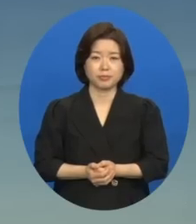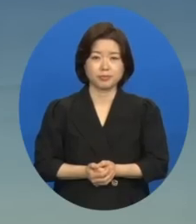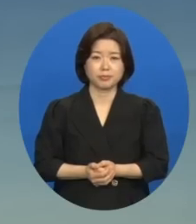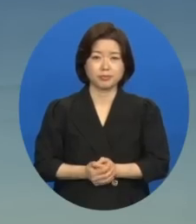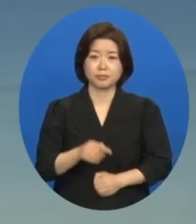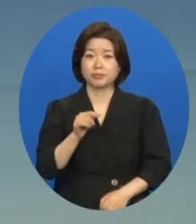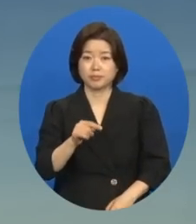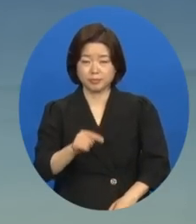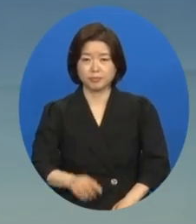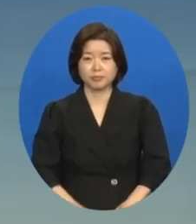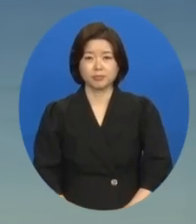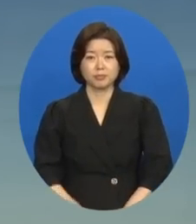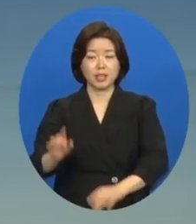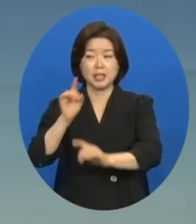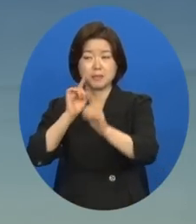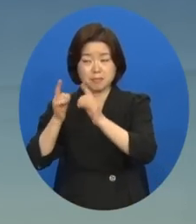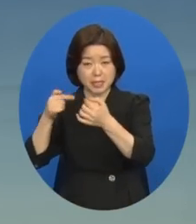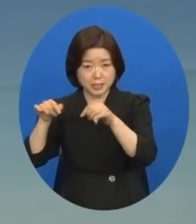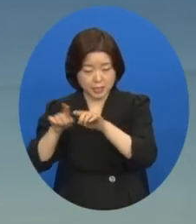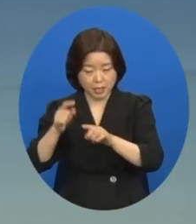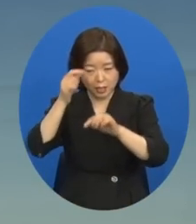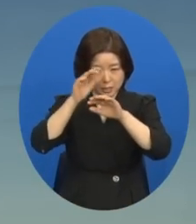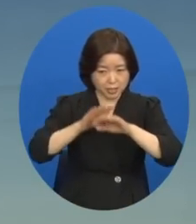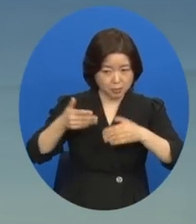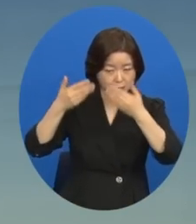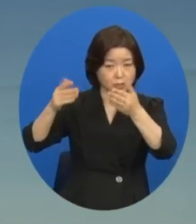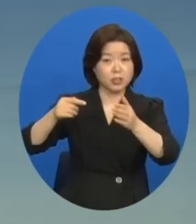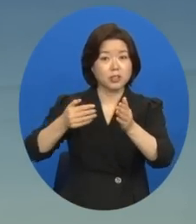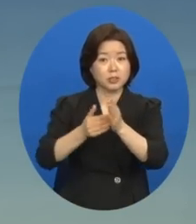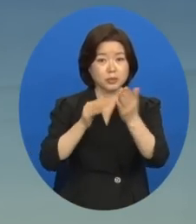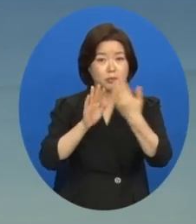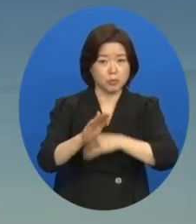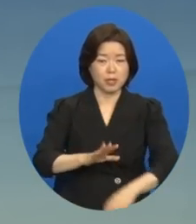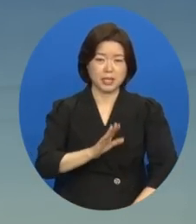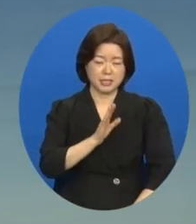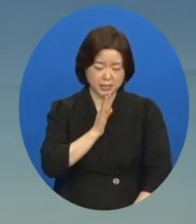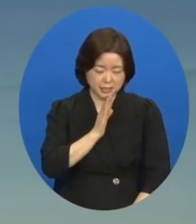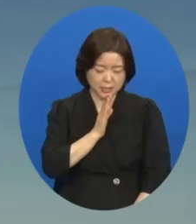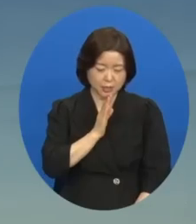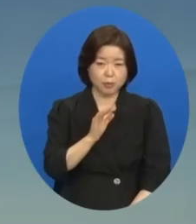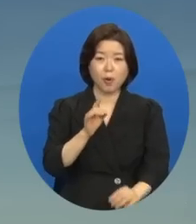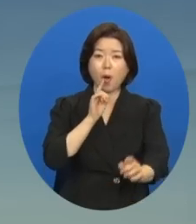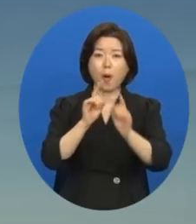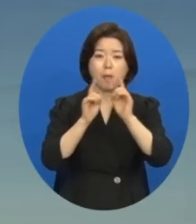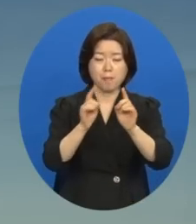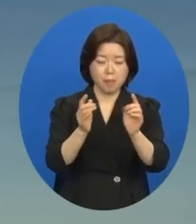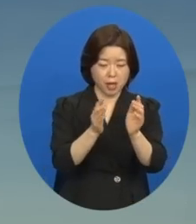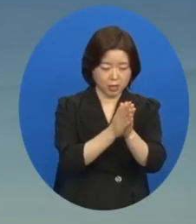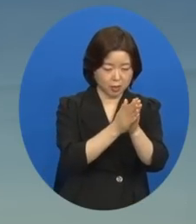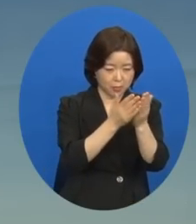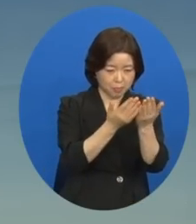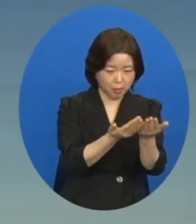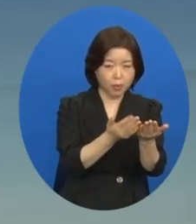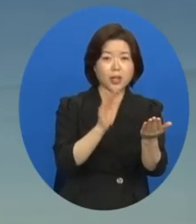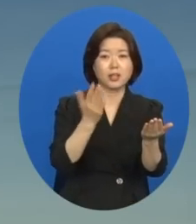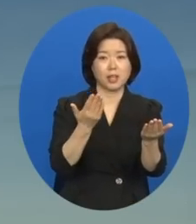이 말씀과 함께 예배를 드리고 나서 실제로 말씀을 펴게 되는 일이